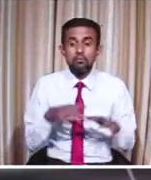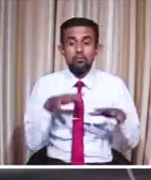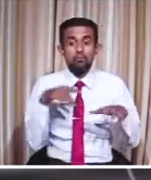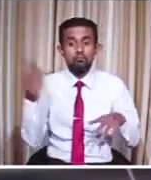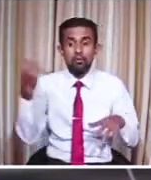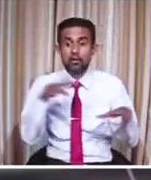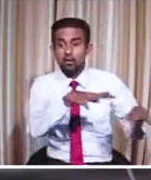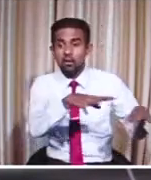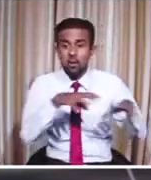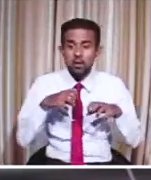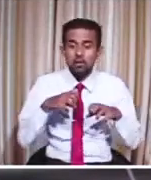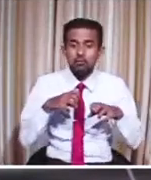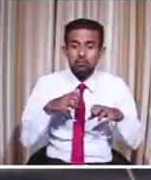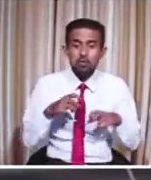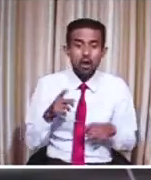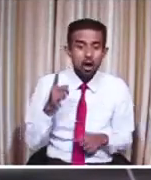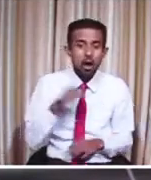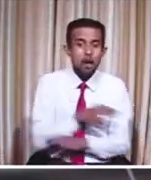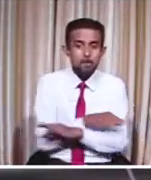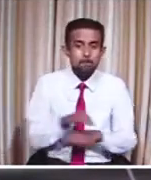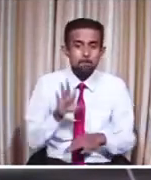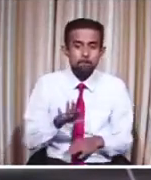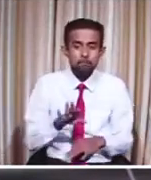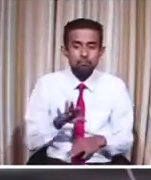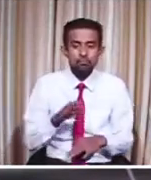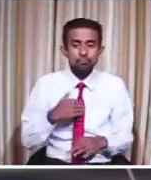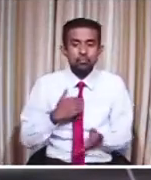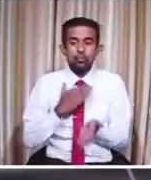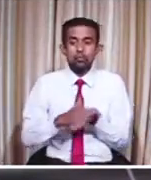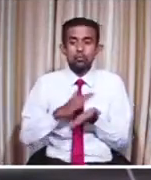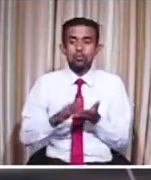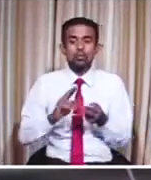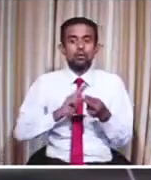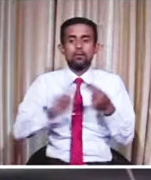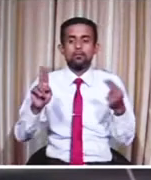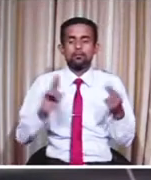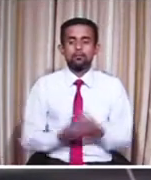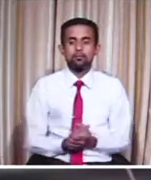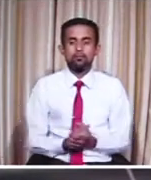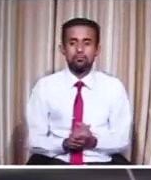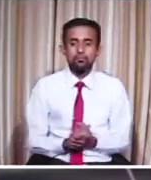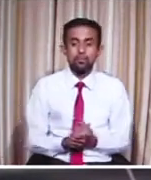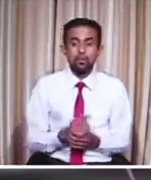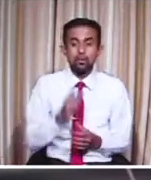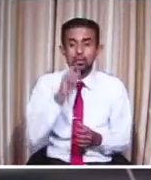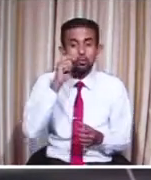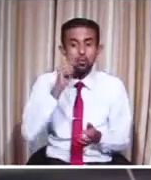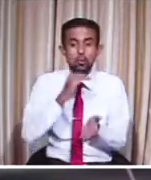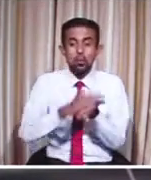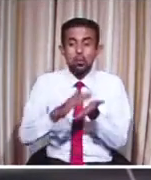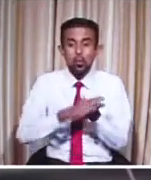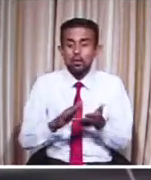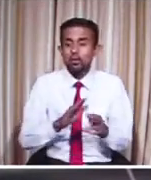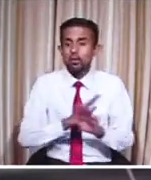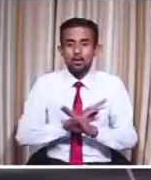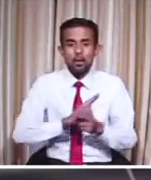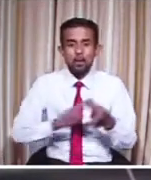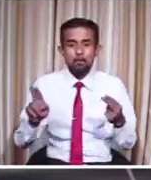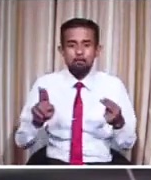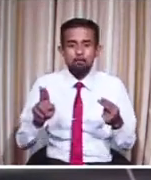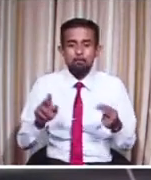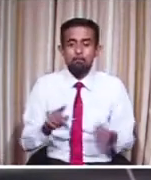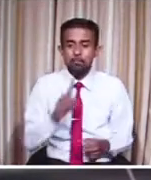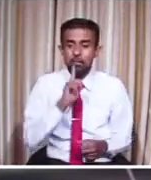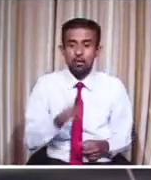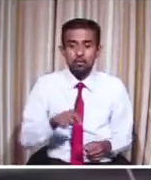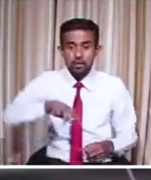dapat keragangan niaga matu aktiinwa. Eke cerita benne pa, eke naluwa benne pa. Mamme kianne